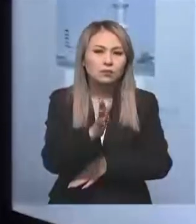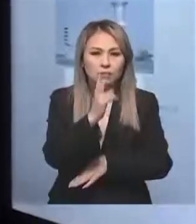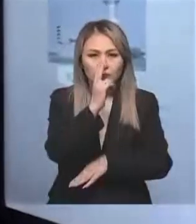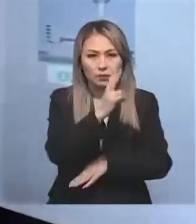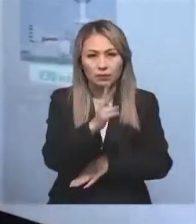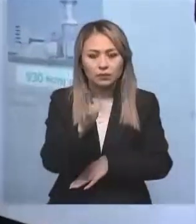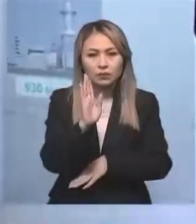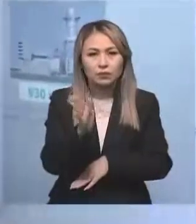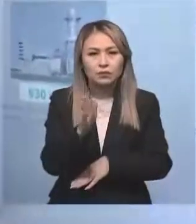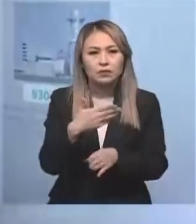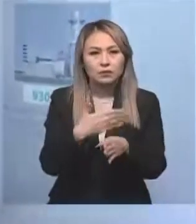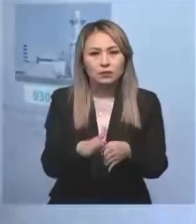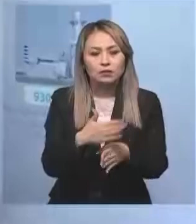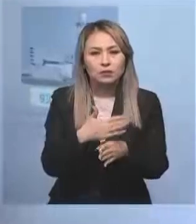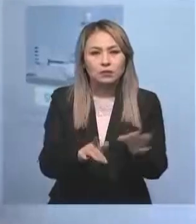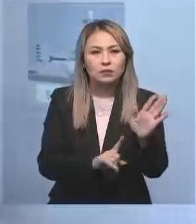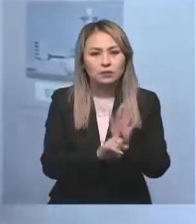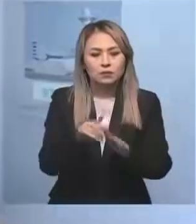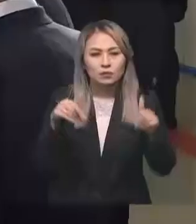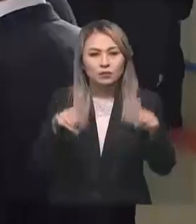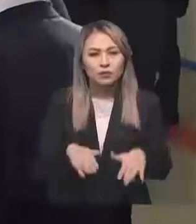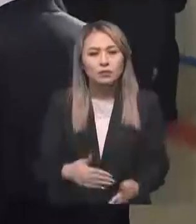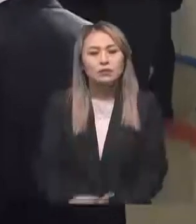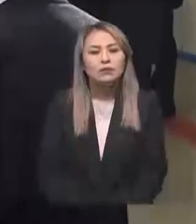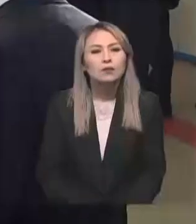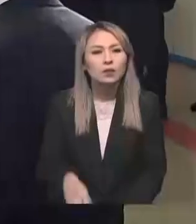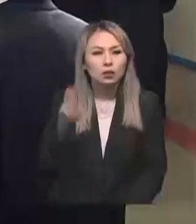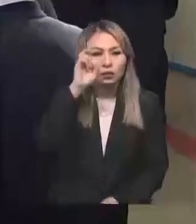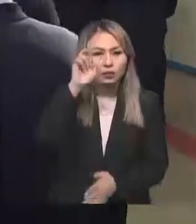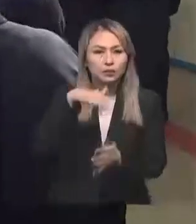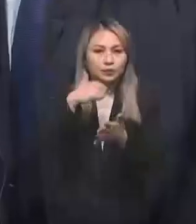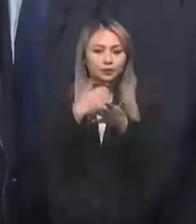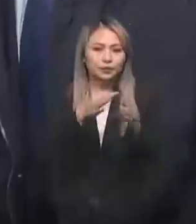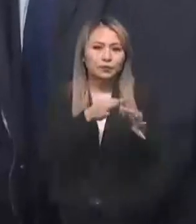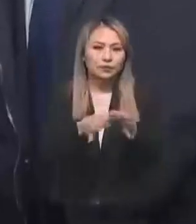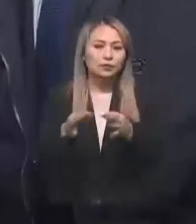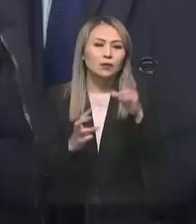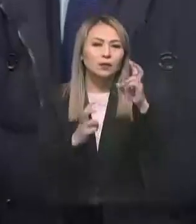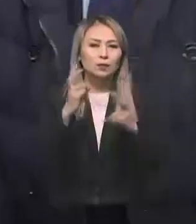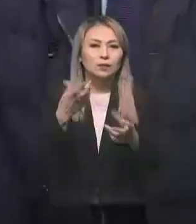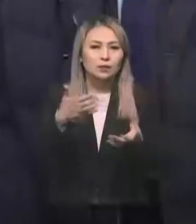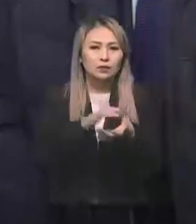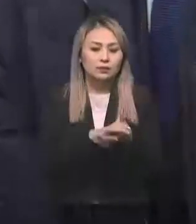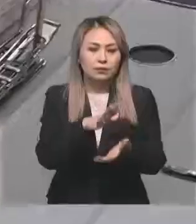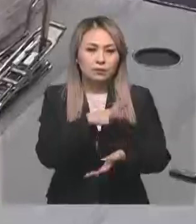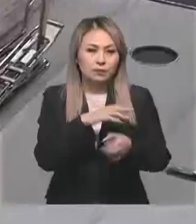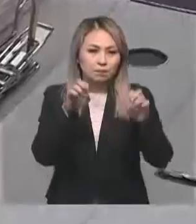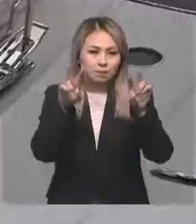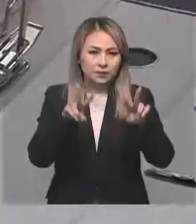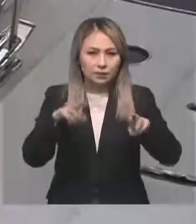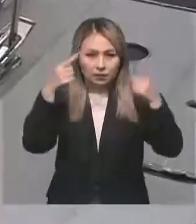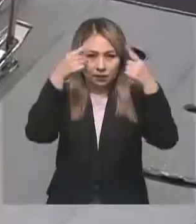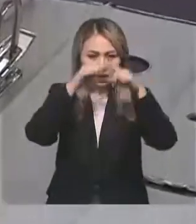Қарастырамыз. Кезең-кезеңмен шешуге тырысамыз. Өкімет басшысы өңірдің өнеркәсіптік әлеуетімен танысты. Арнайы